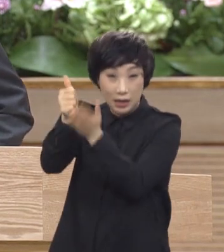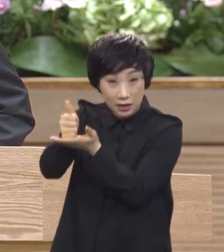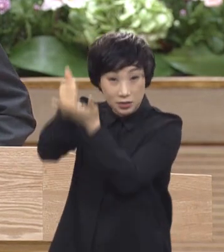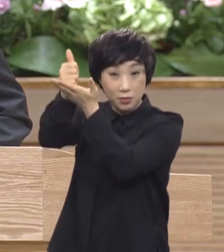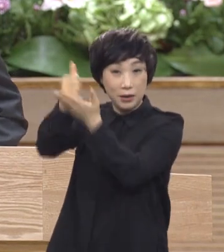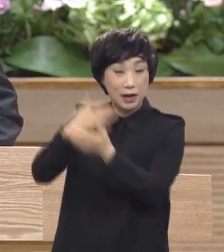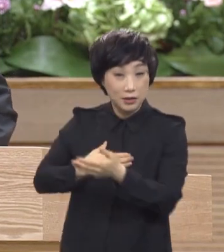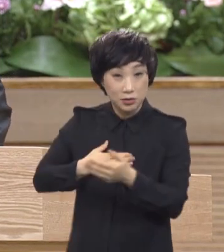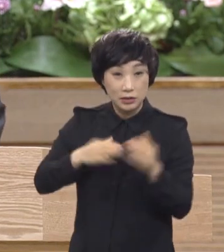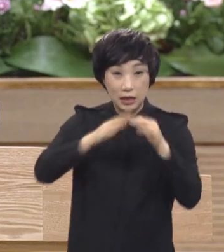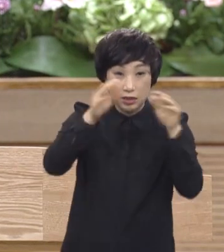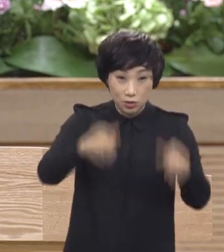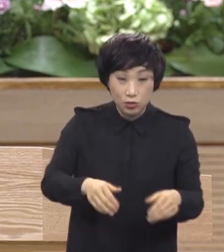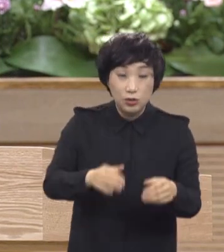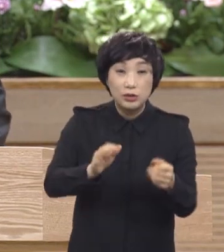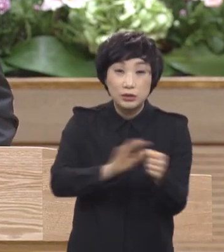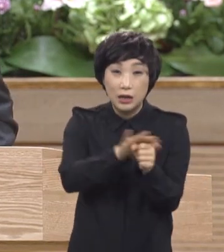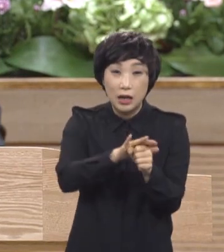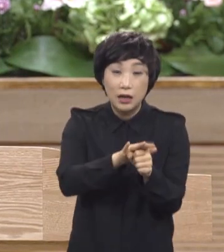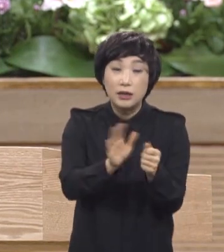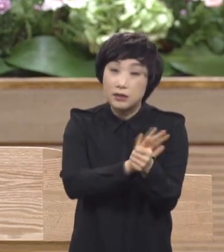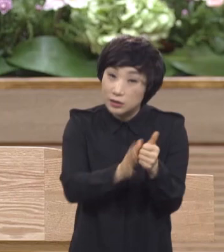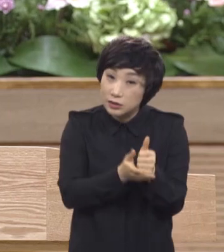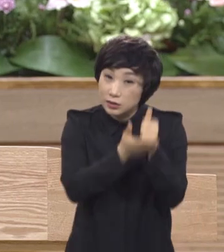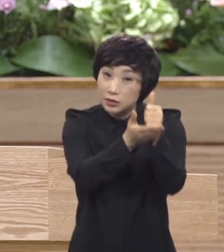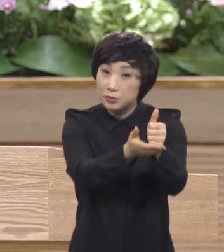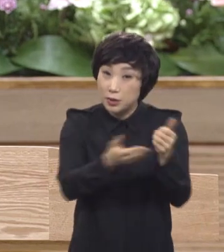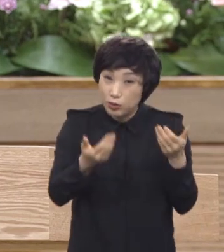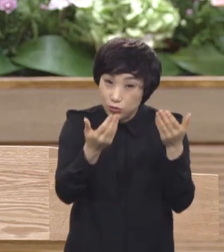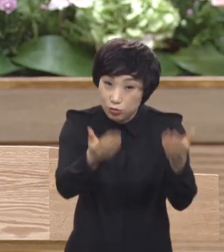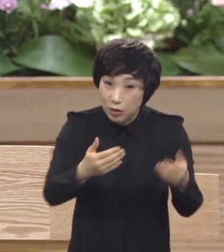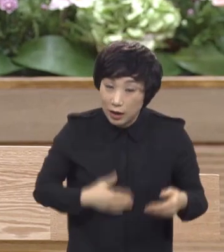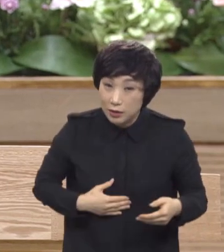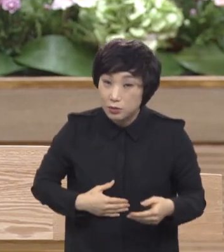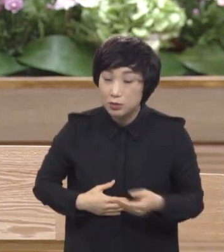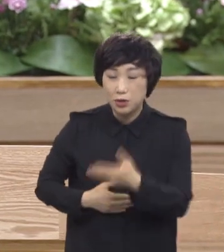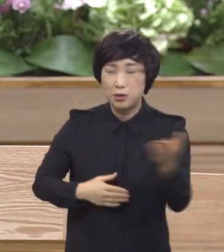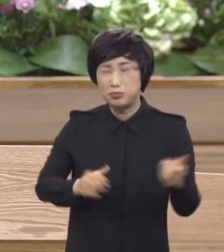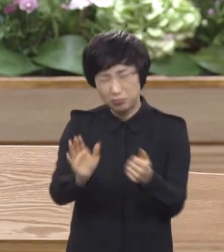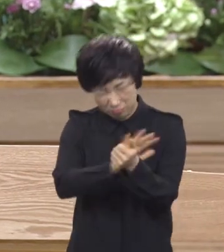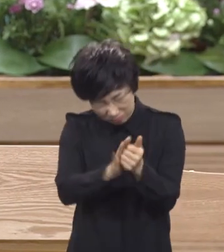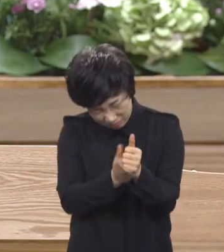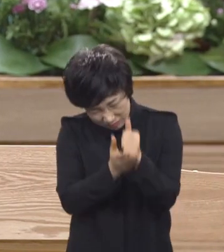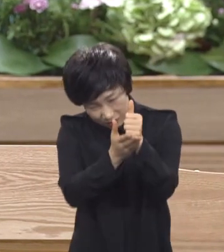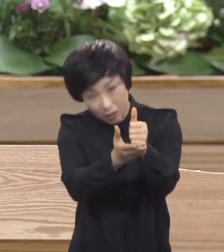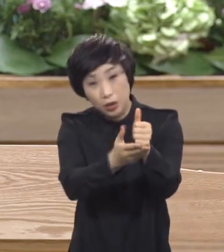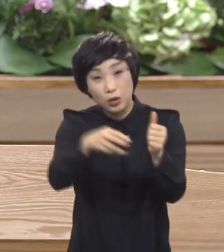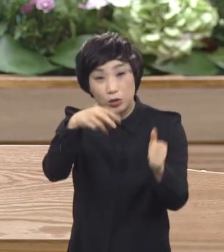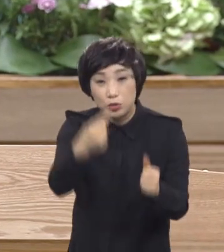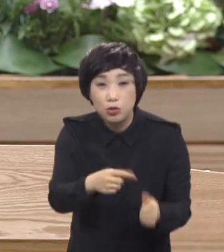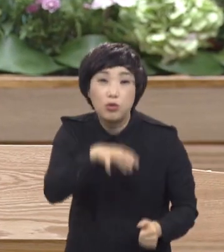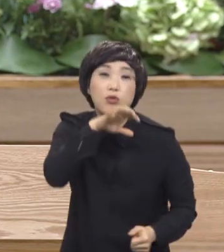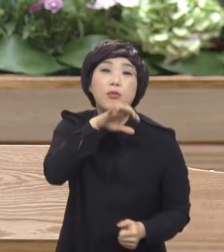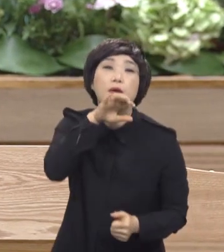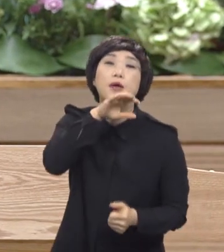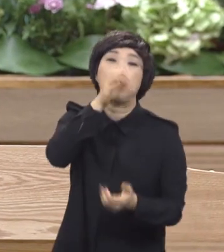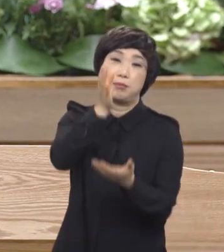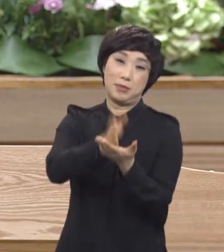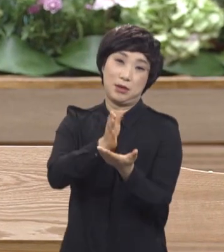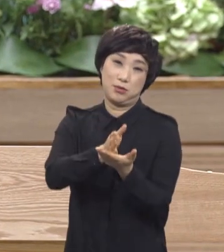내 이웃을 대접하고 아무리 대접해도 원망없이 하라는 거예요